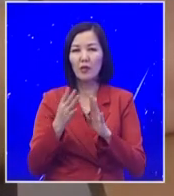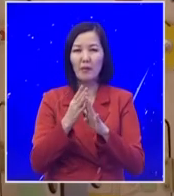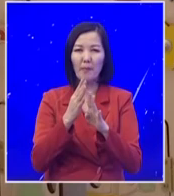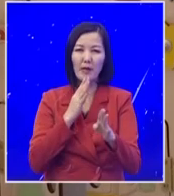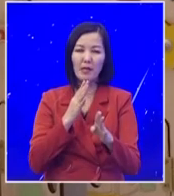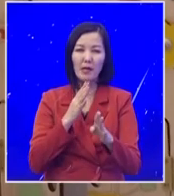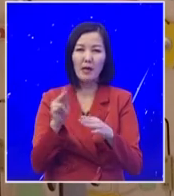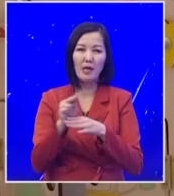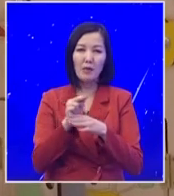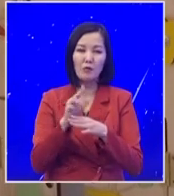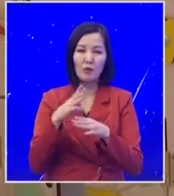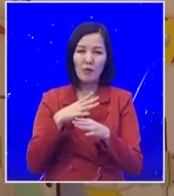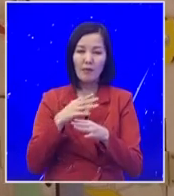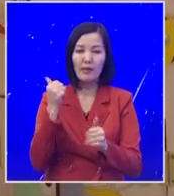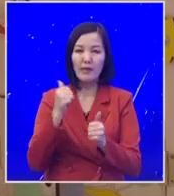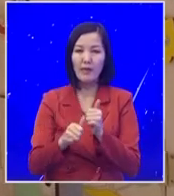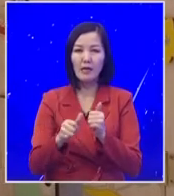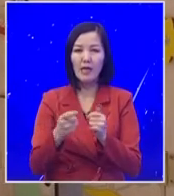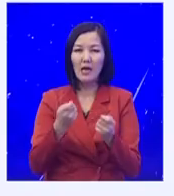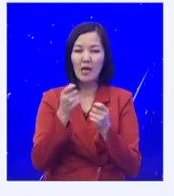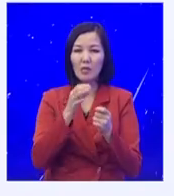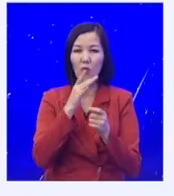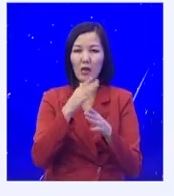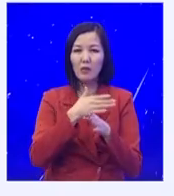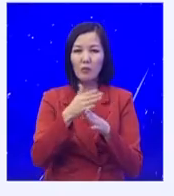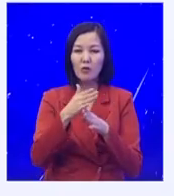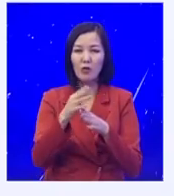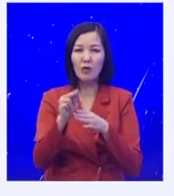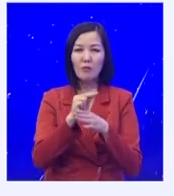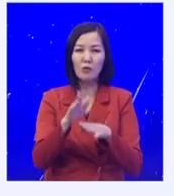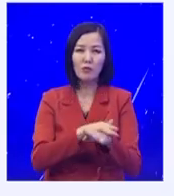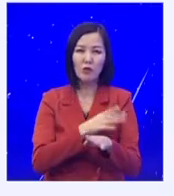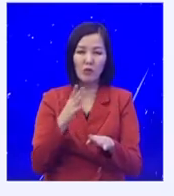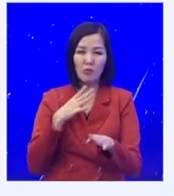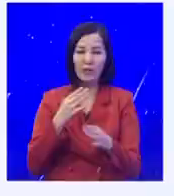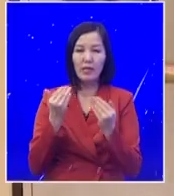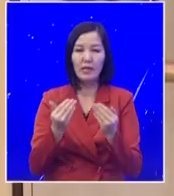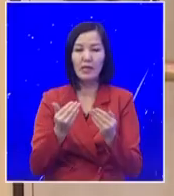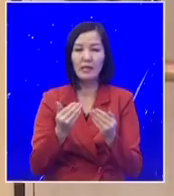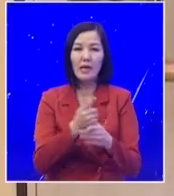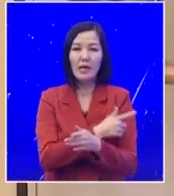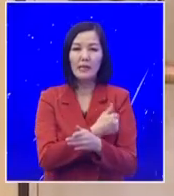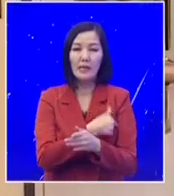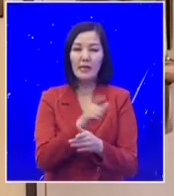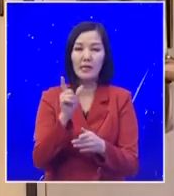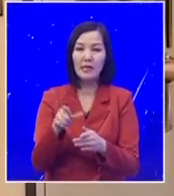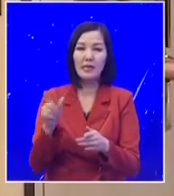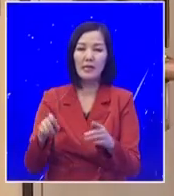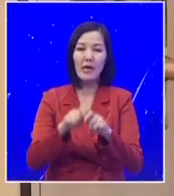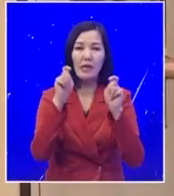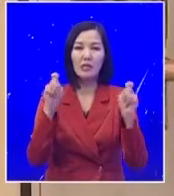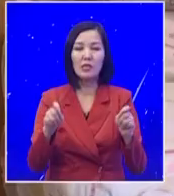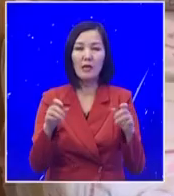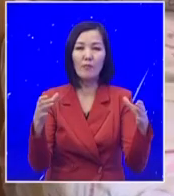тіркеліп емдом қабылдайтын. Әрқайсына аз уақыт бөлінгендіктен емдеу ұзаққа созылатын. Ақ халаттылар ақпарына сүйенсек, ашылған